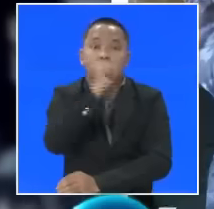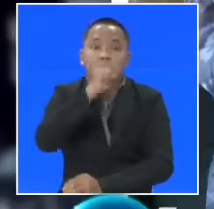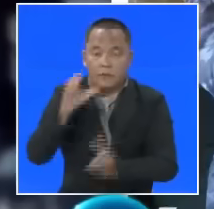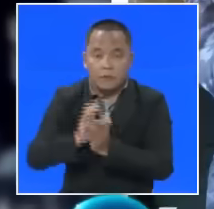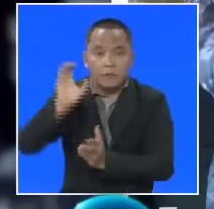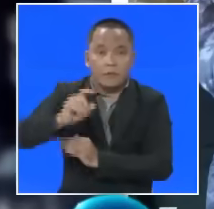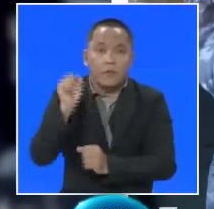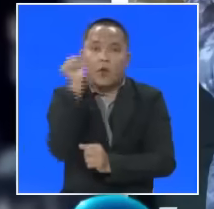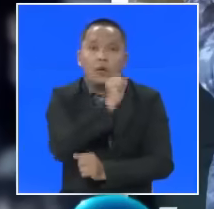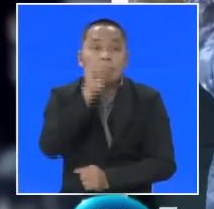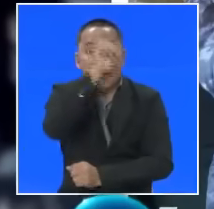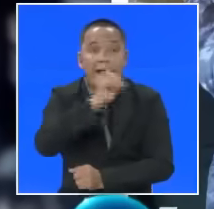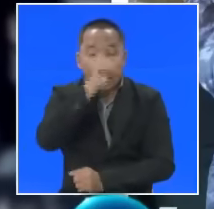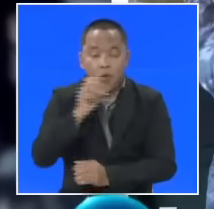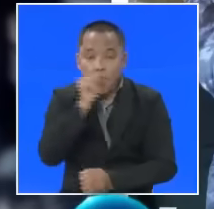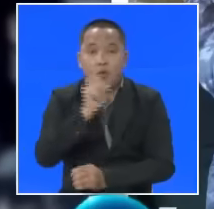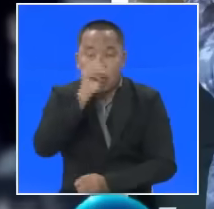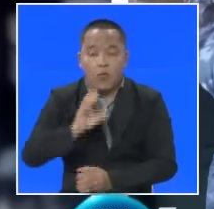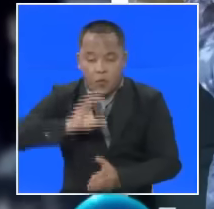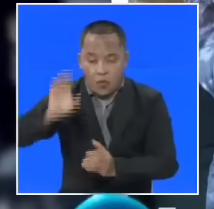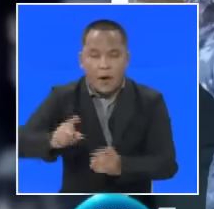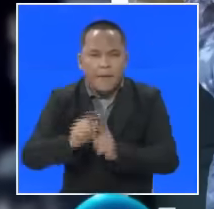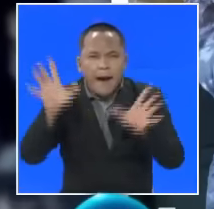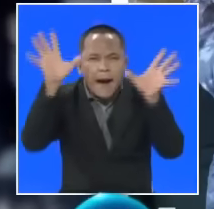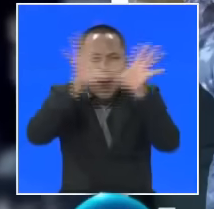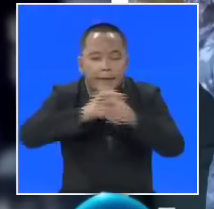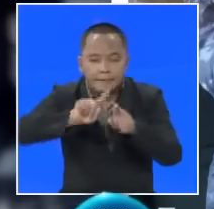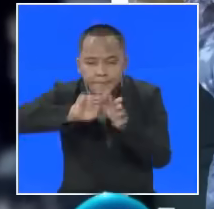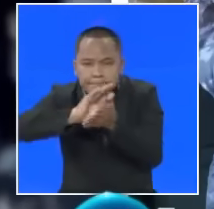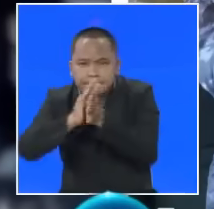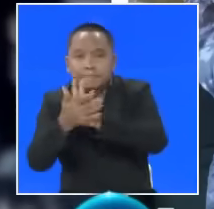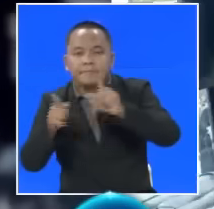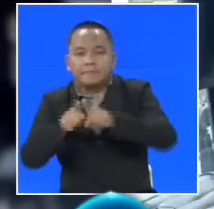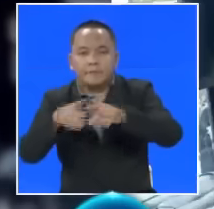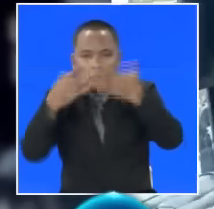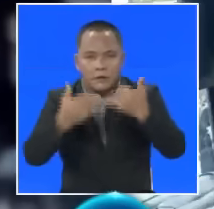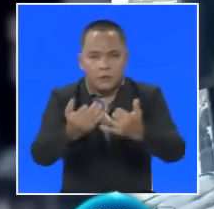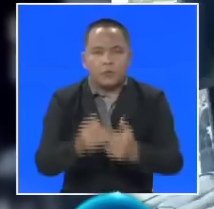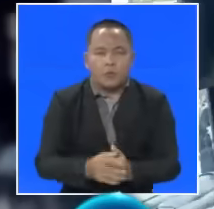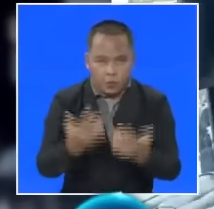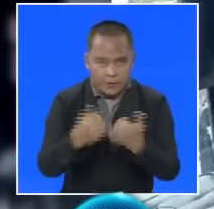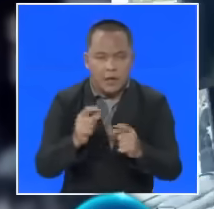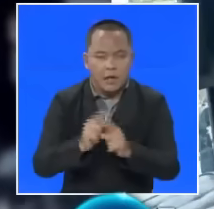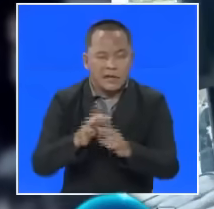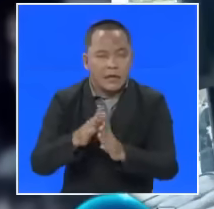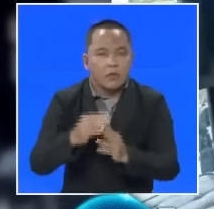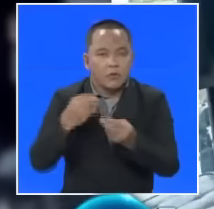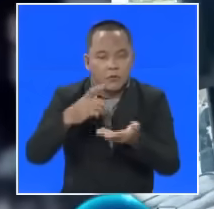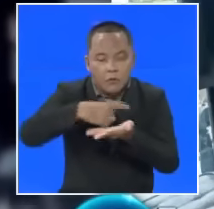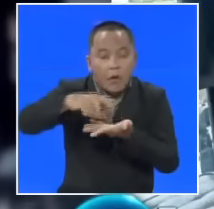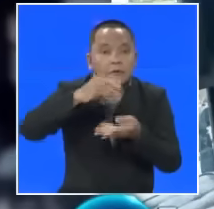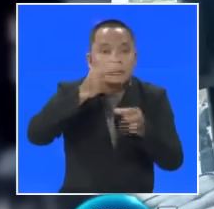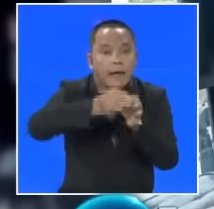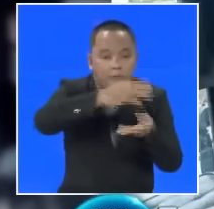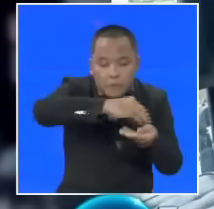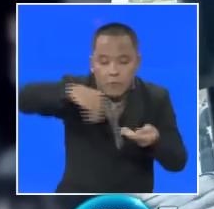กันกับศิลปินที่มีชื่อเสียงในวงการเพื่ออำพรางแหล่งที่มาของรายได้นอกจากนี้นะคะยังพองถ่ายไปยังบัญชีธนาคาร